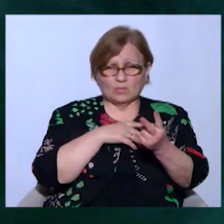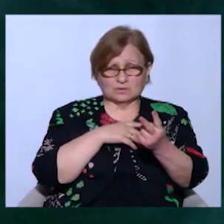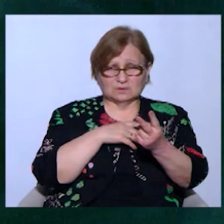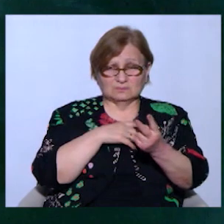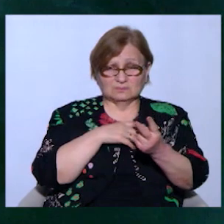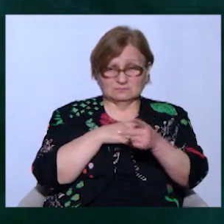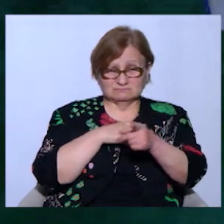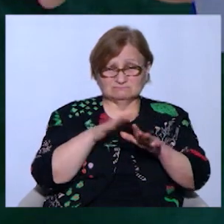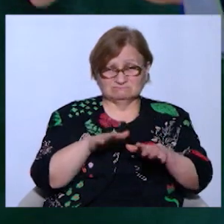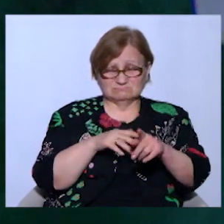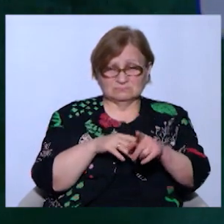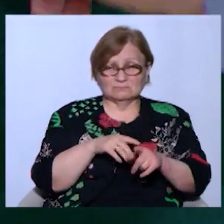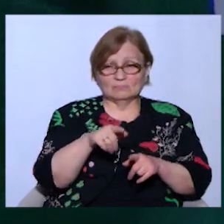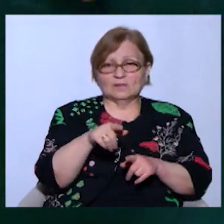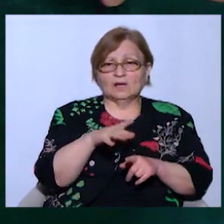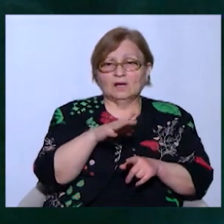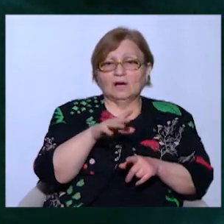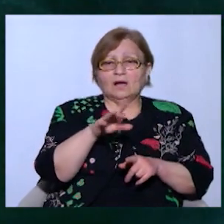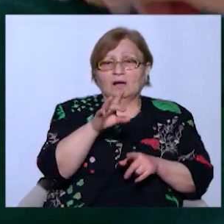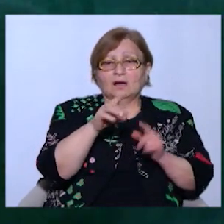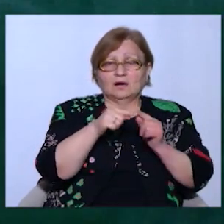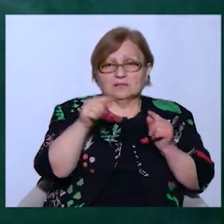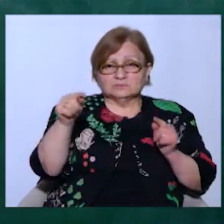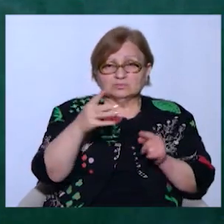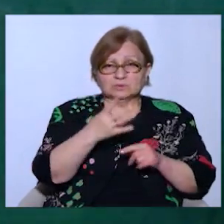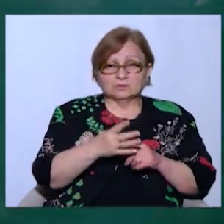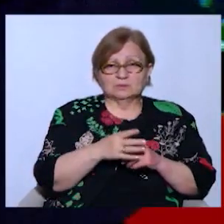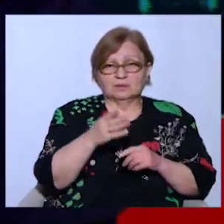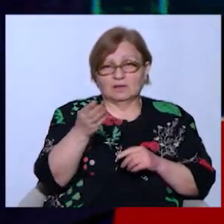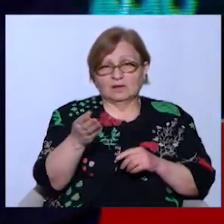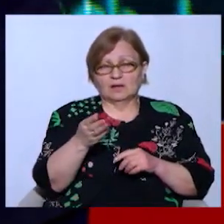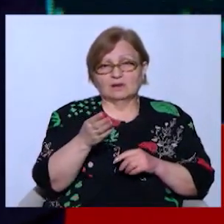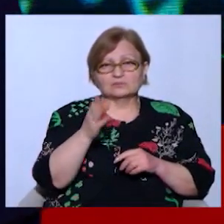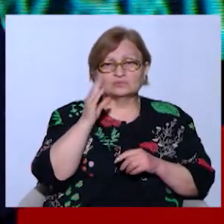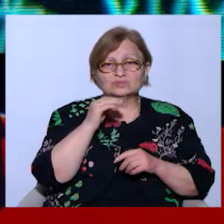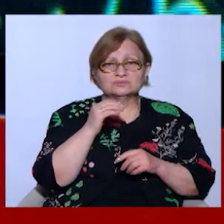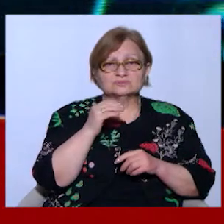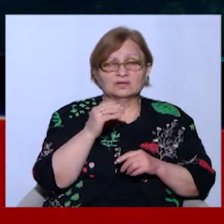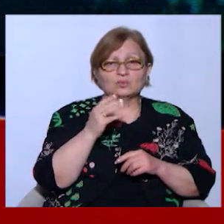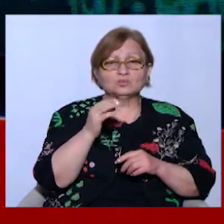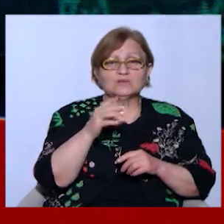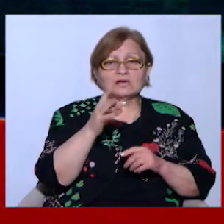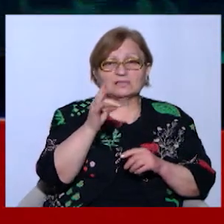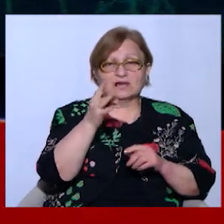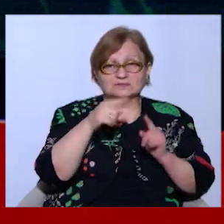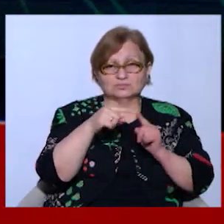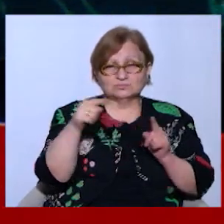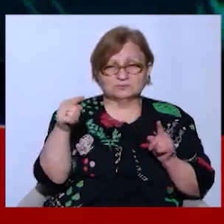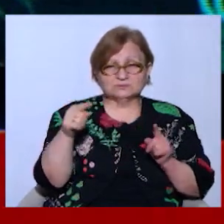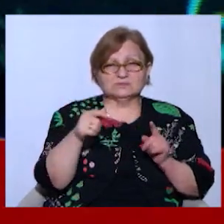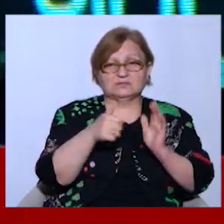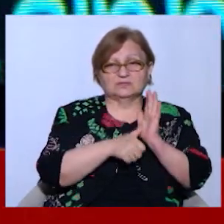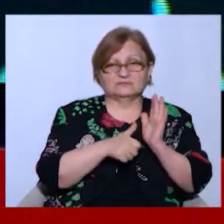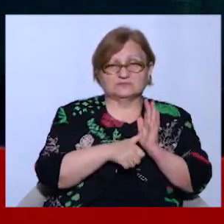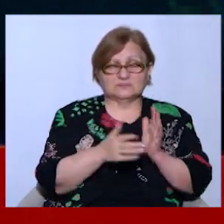2. ეს არის როცა რადიუსი არის 4. ეს არის როცა რადიუსი არის 3. ის უკაცრავად 6.